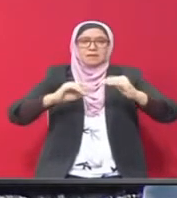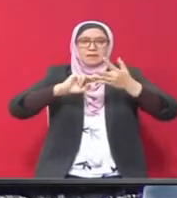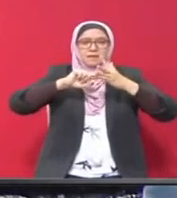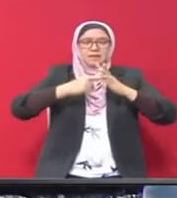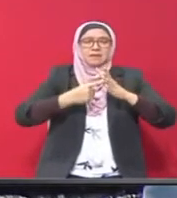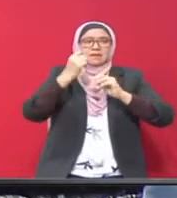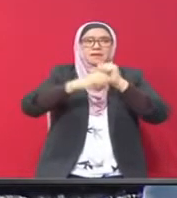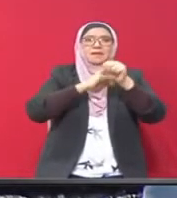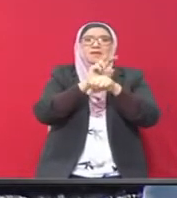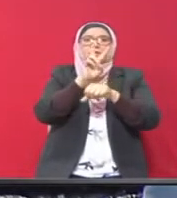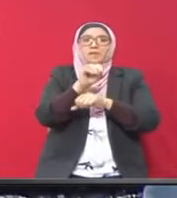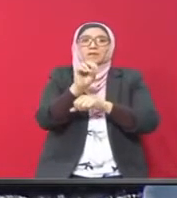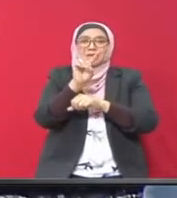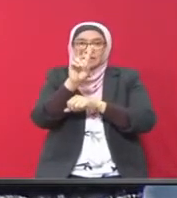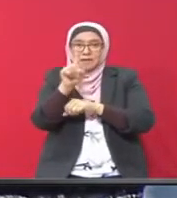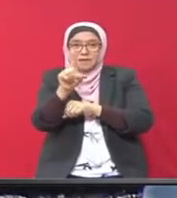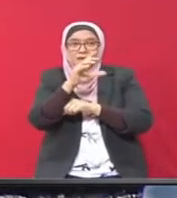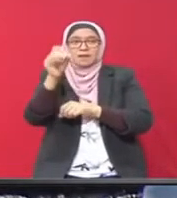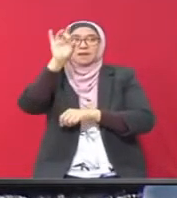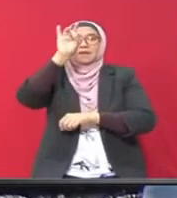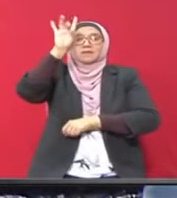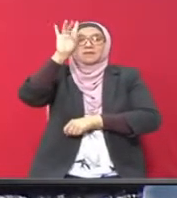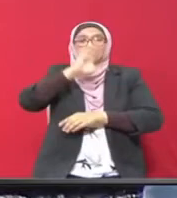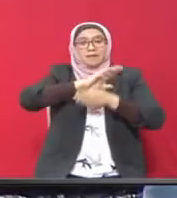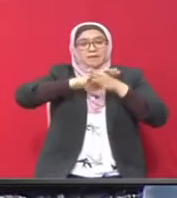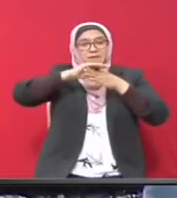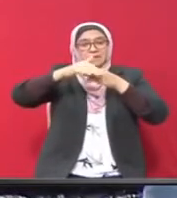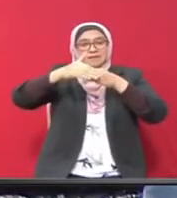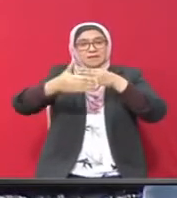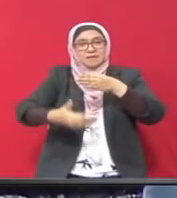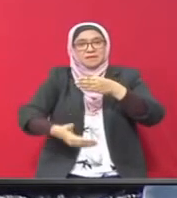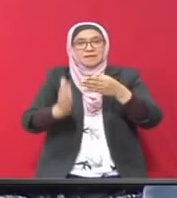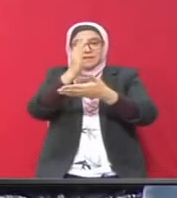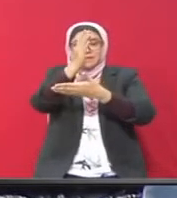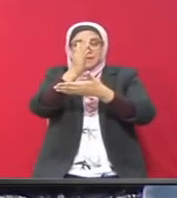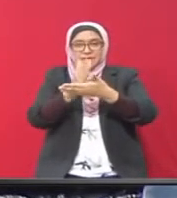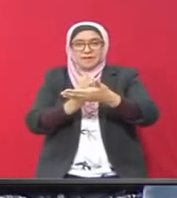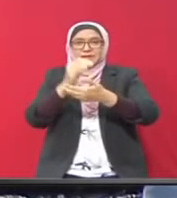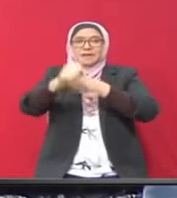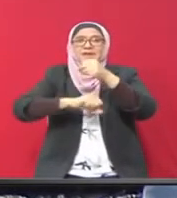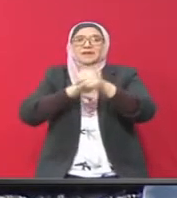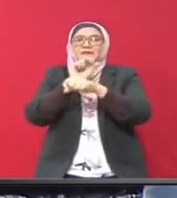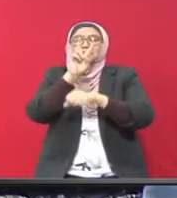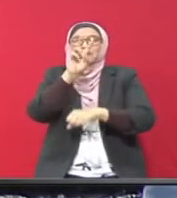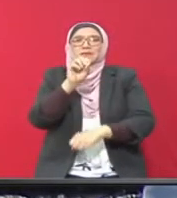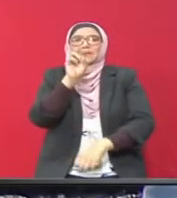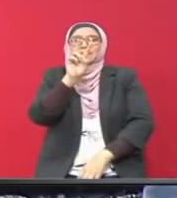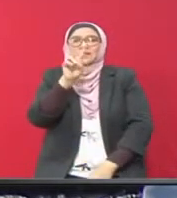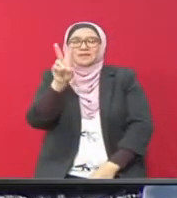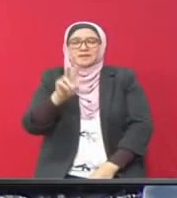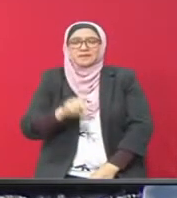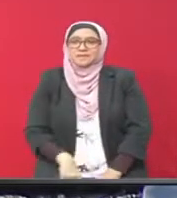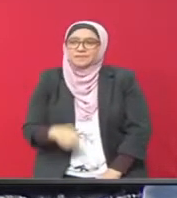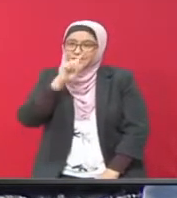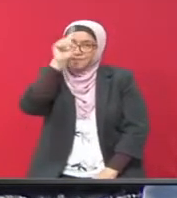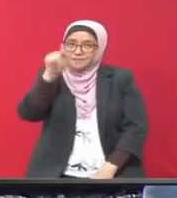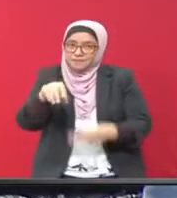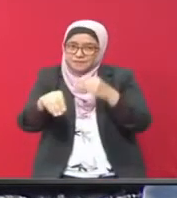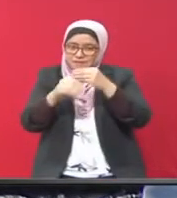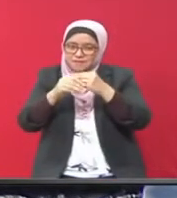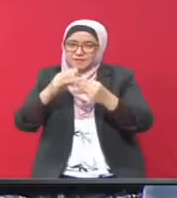dan Insyaallah kan sesuai sepenuhnya pada pertengahan Tahun 2022 tugase soalan tambahan